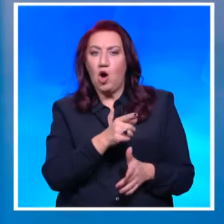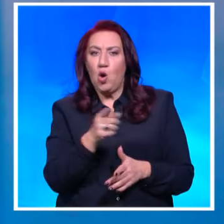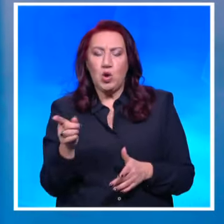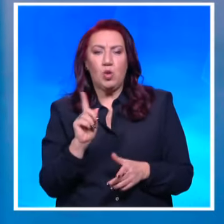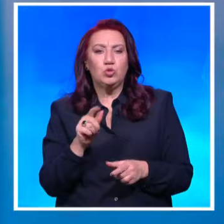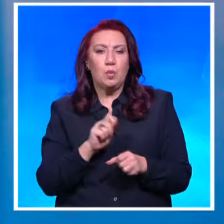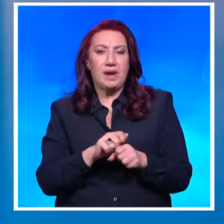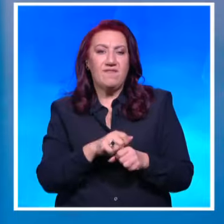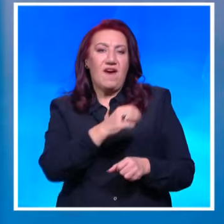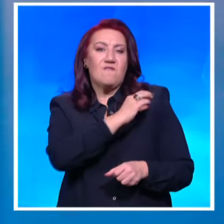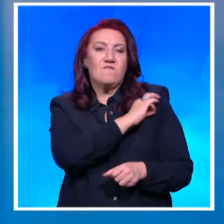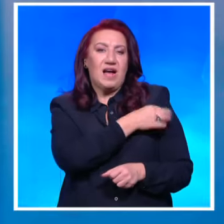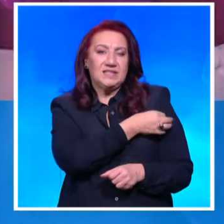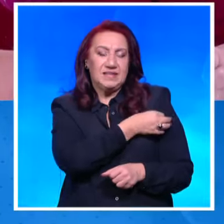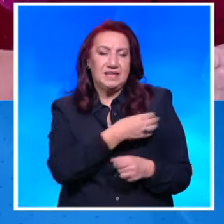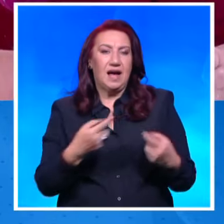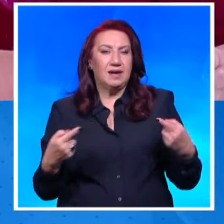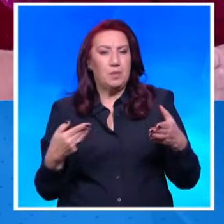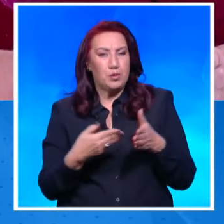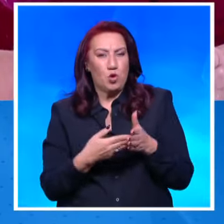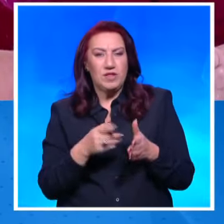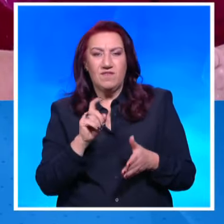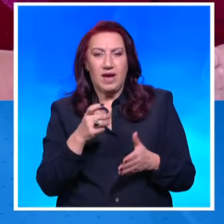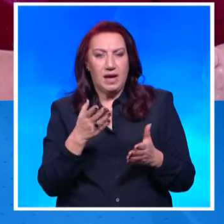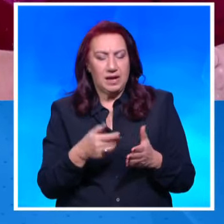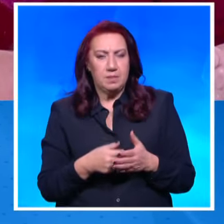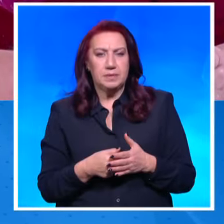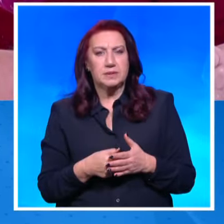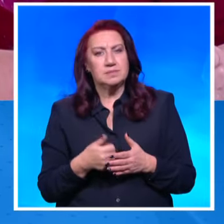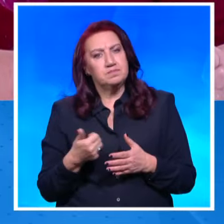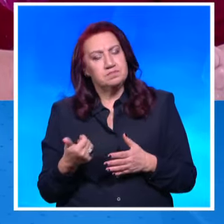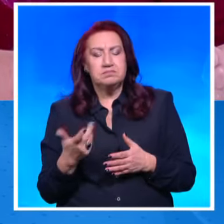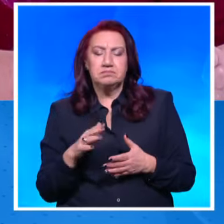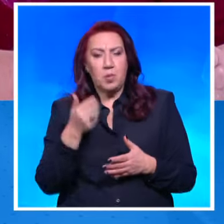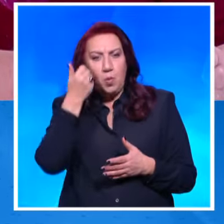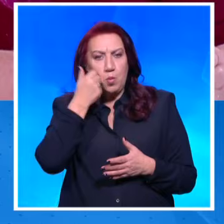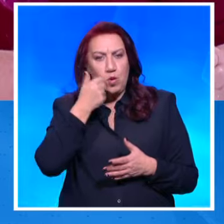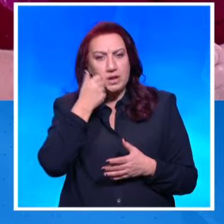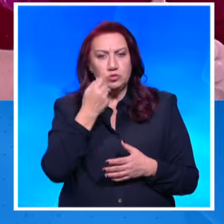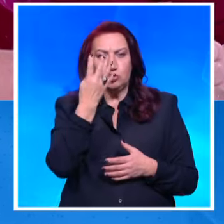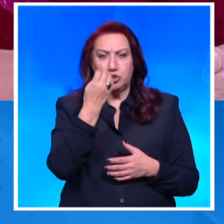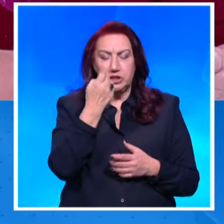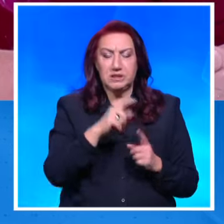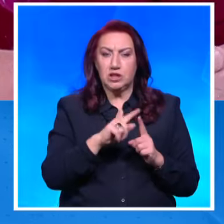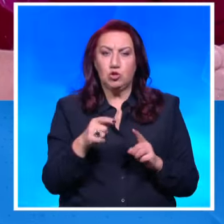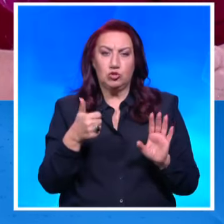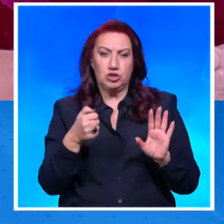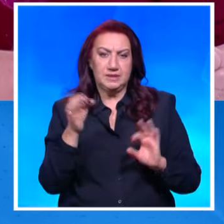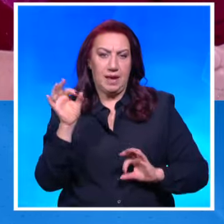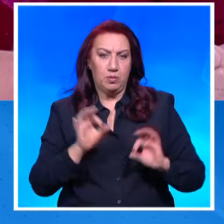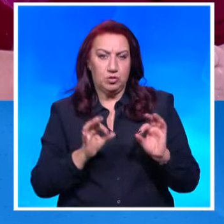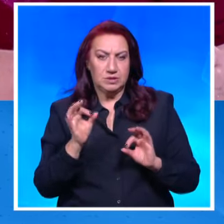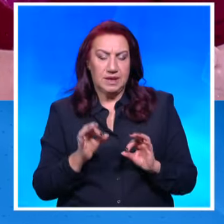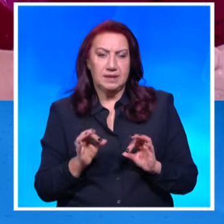грип? Обичайно ефективността на противогрипната ваксина е между 40 и 60%. В момента е точно в